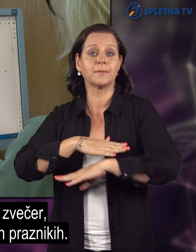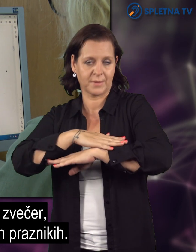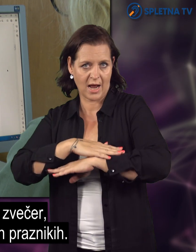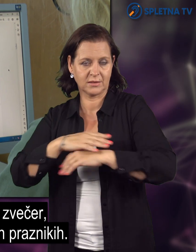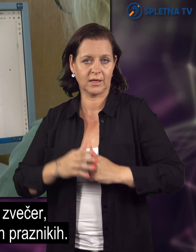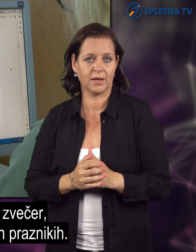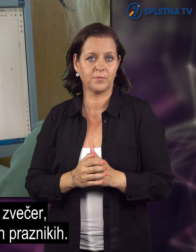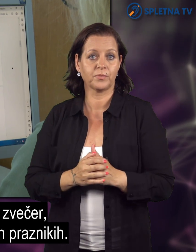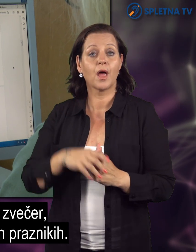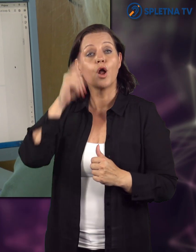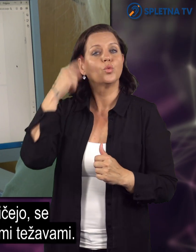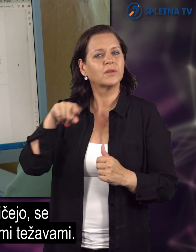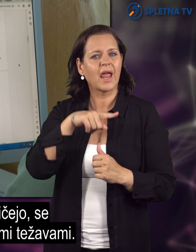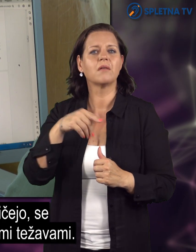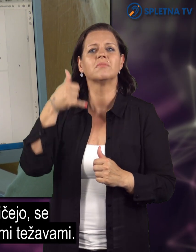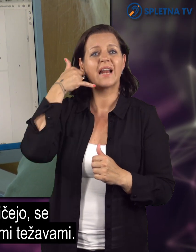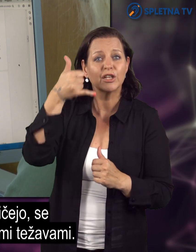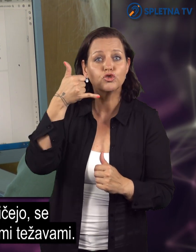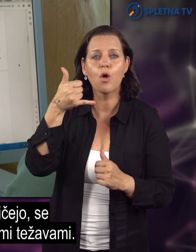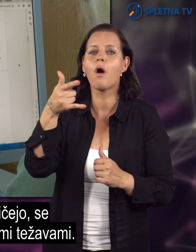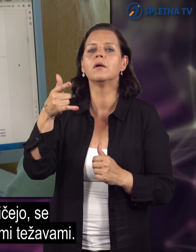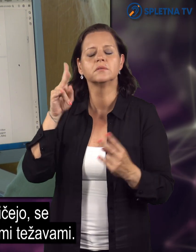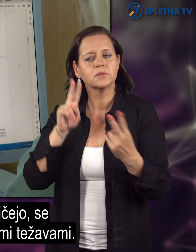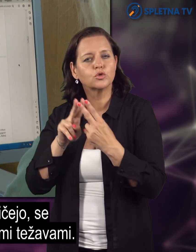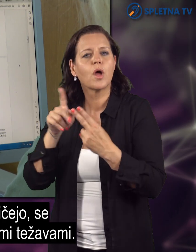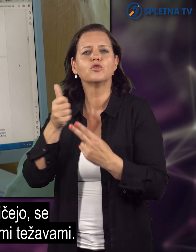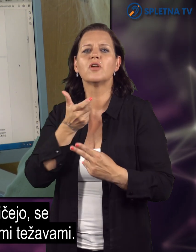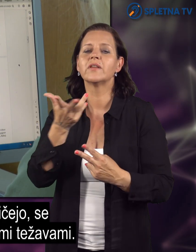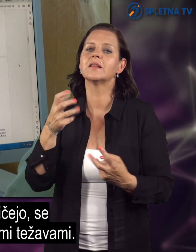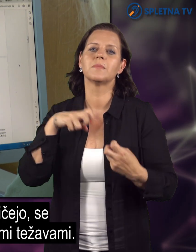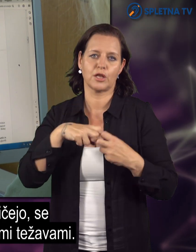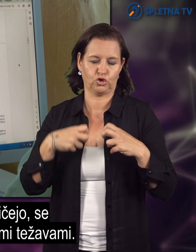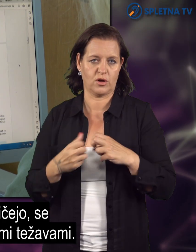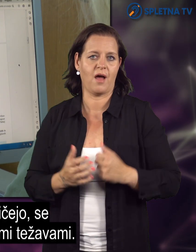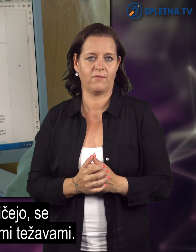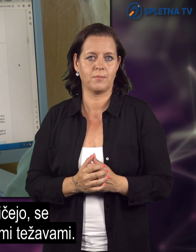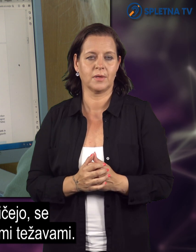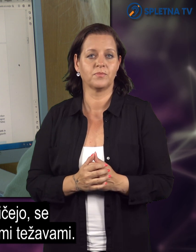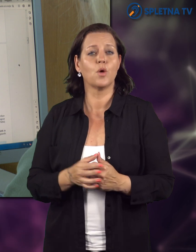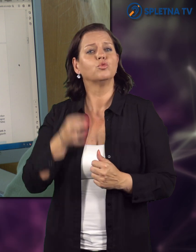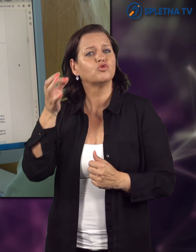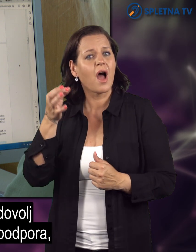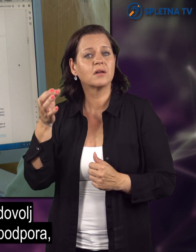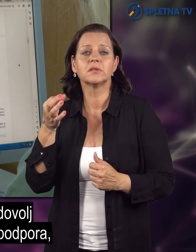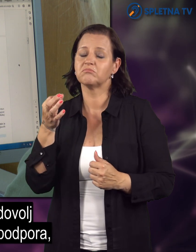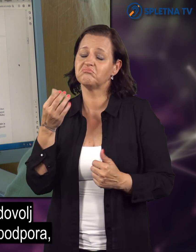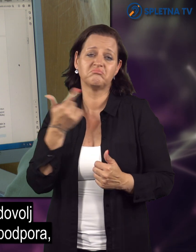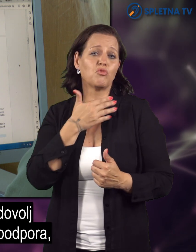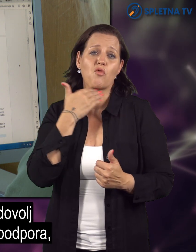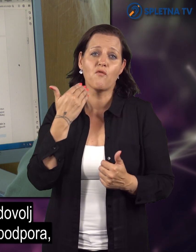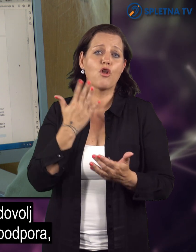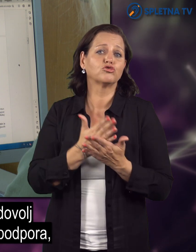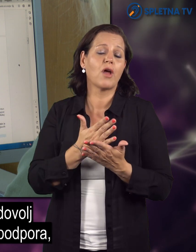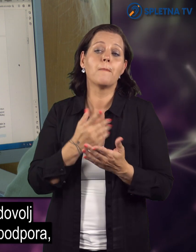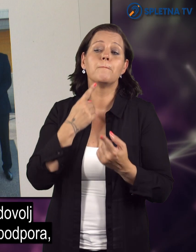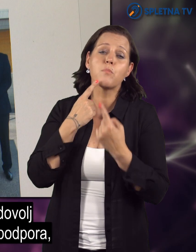in praznikih. Ljudje, ki jih kličejo, se srečujejo s številnimi težavami. Včasih sta dovolj